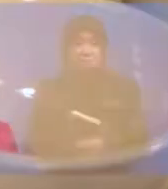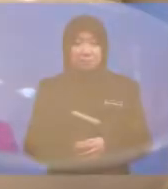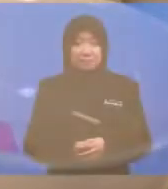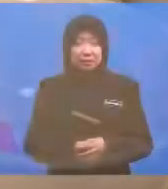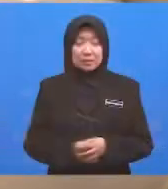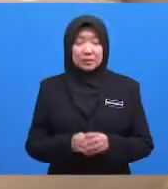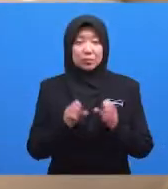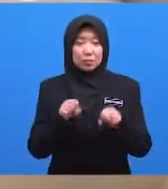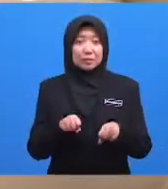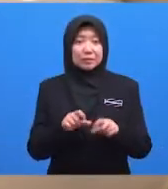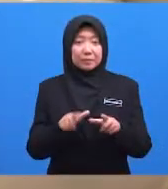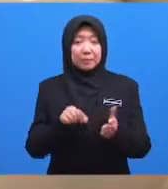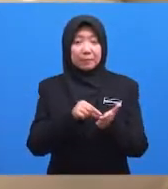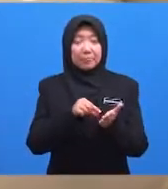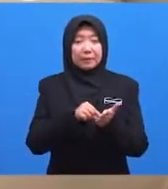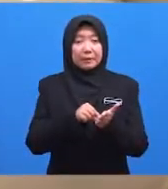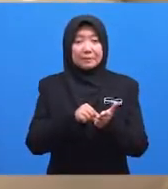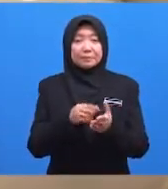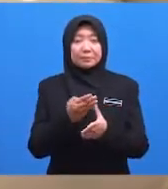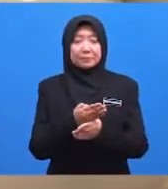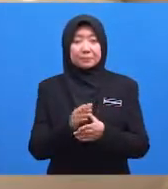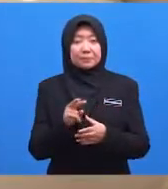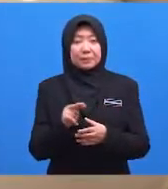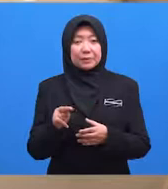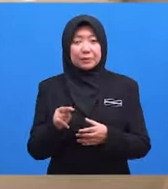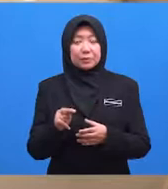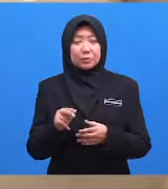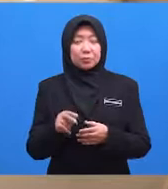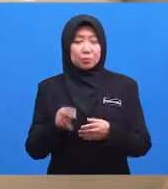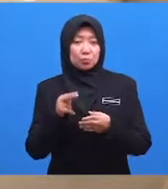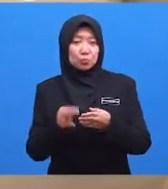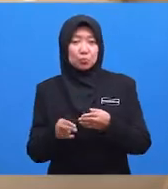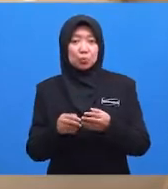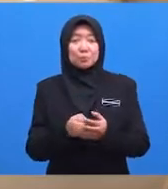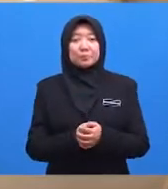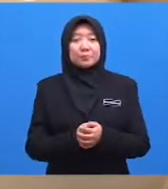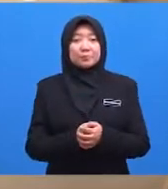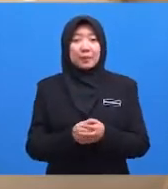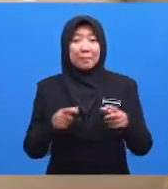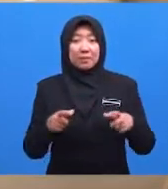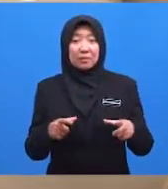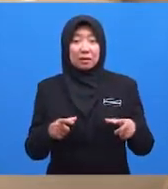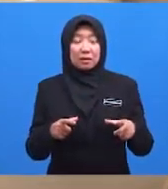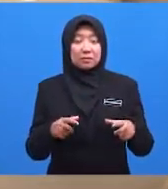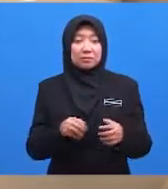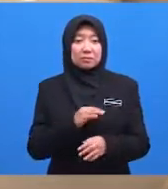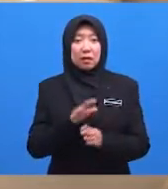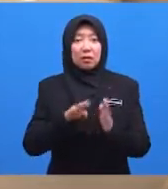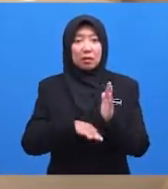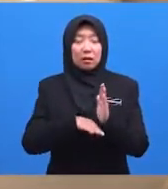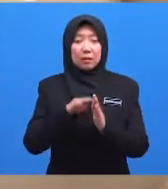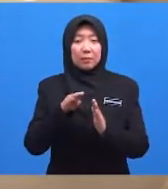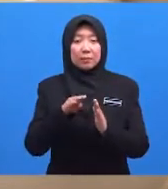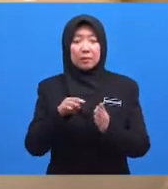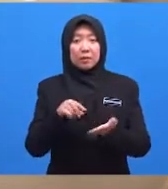Okay, kita boleh letakkan ayam di bahagian hujung penjuru pinggan. Pastikan tidak melebihi